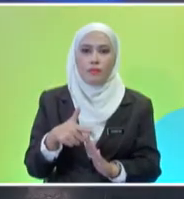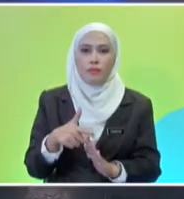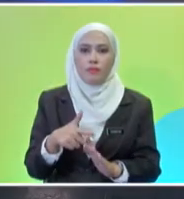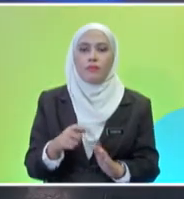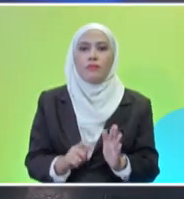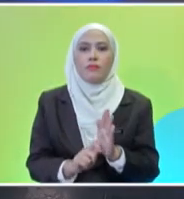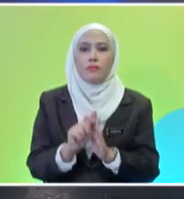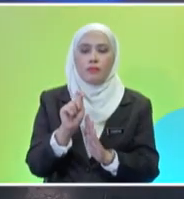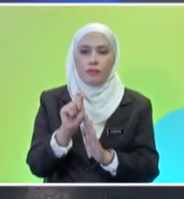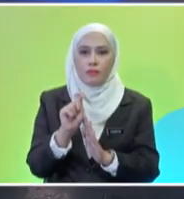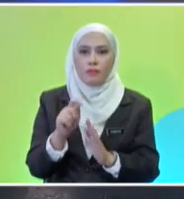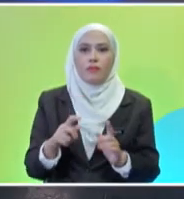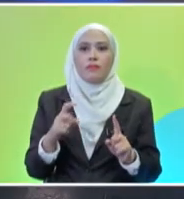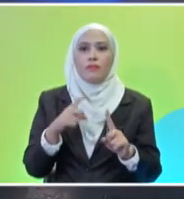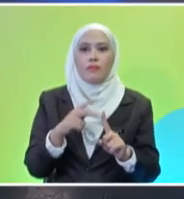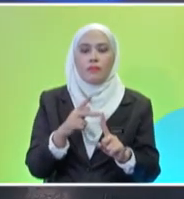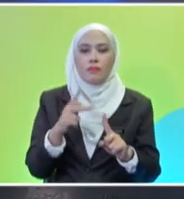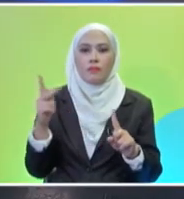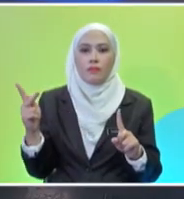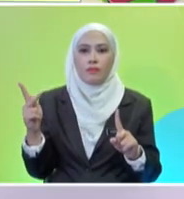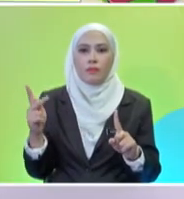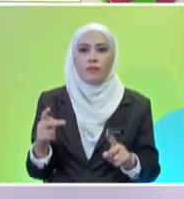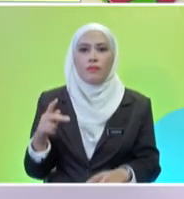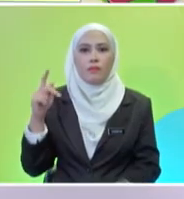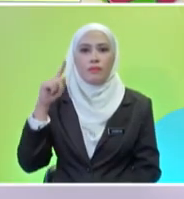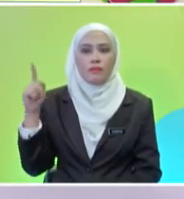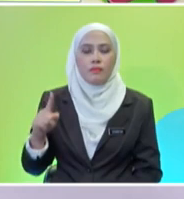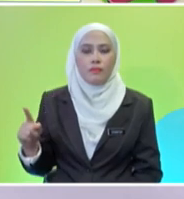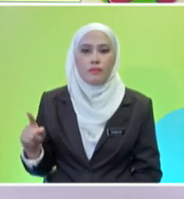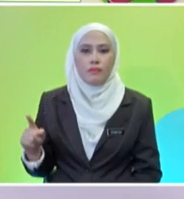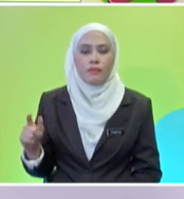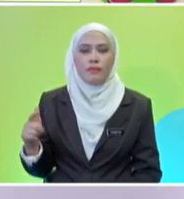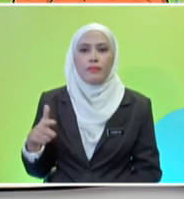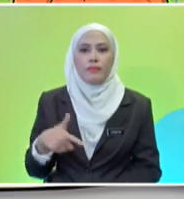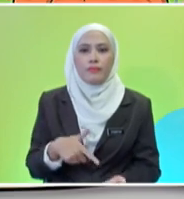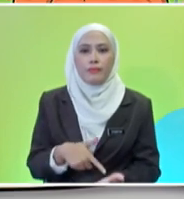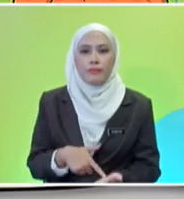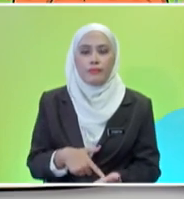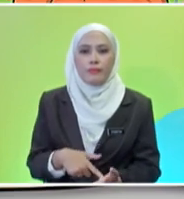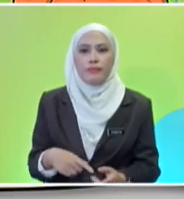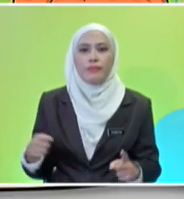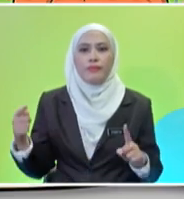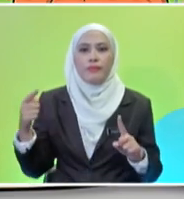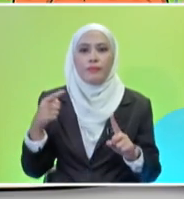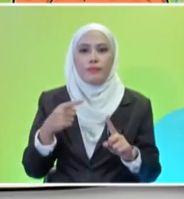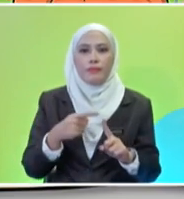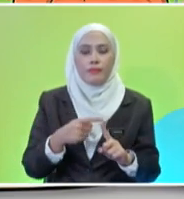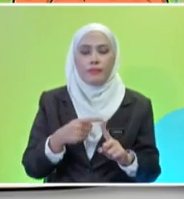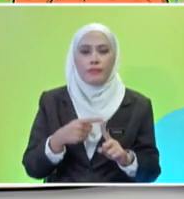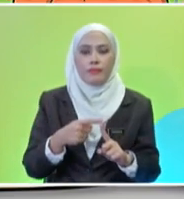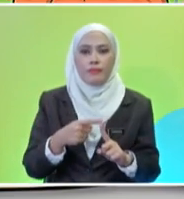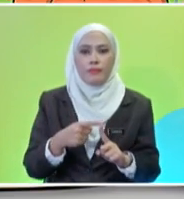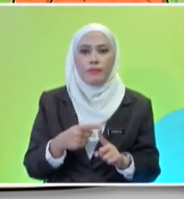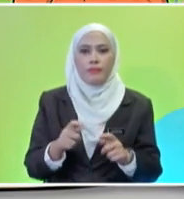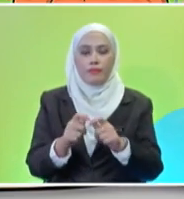benar seterusnya yang ketiga menunjukkan tempat arah